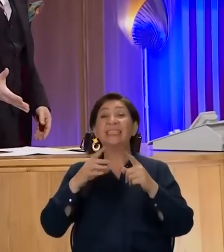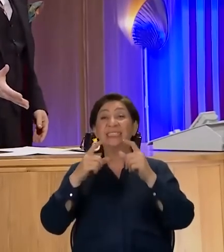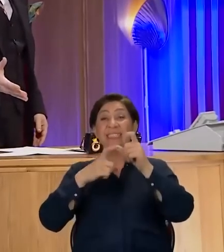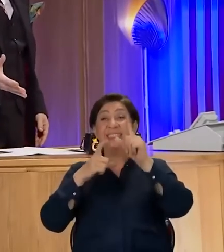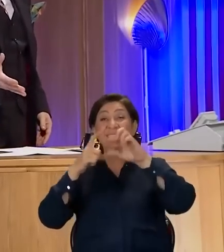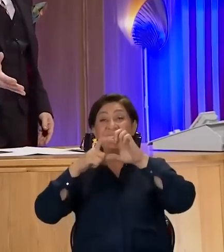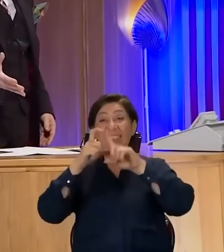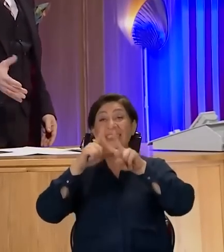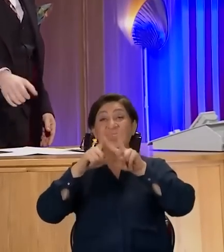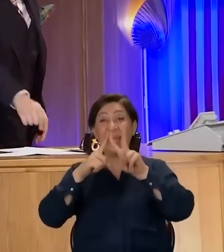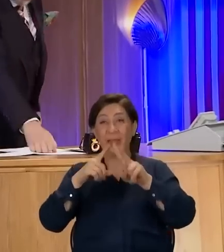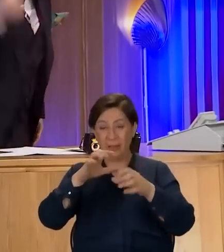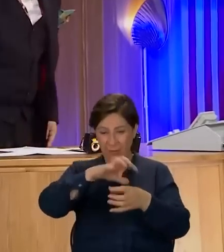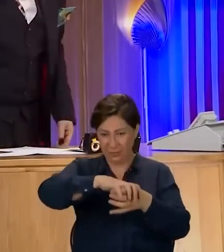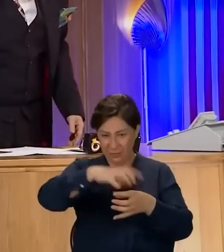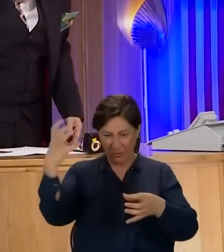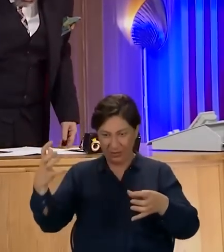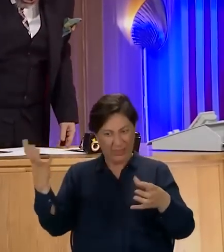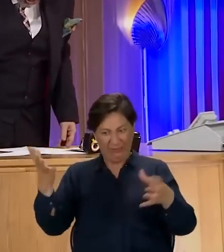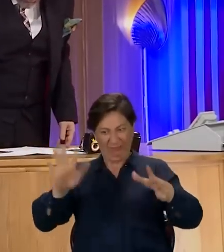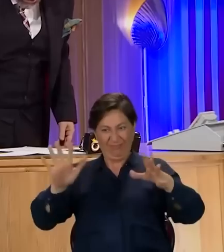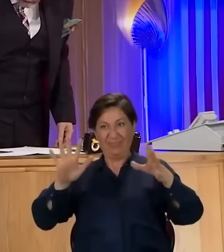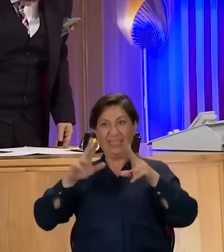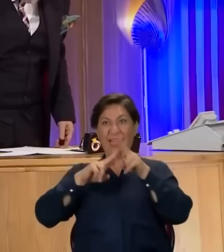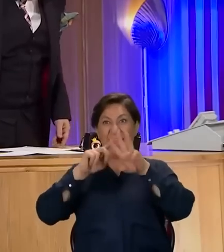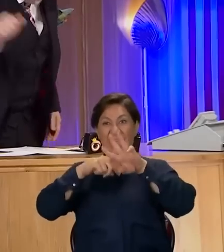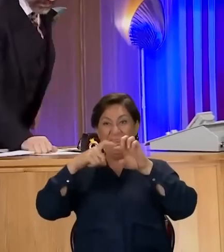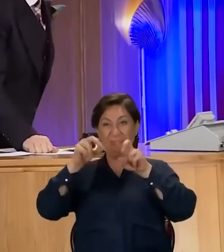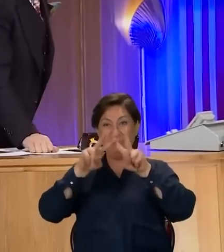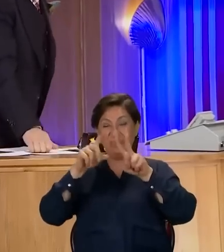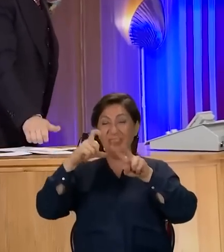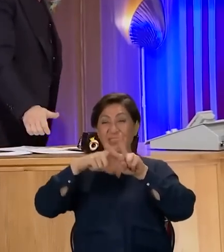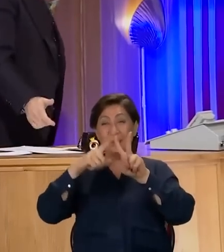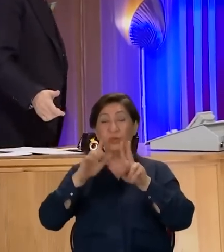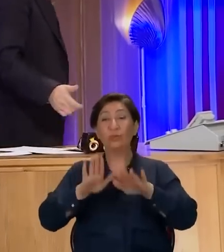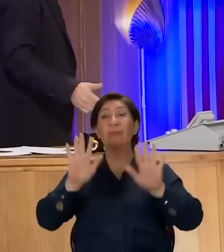nedir? Açtı tamam. Orayı. O da ne? Kerimcan Durmaz.